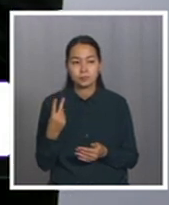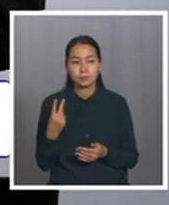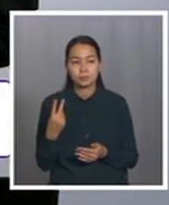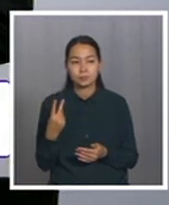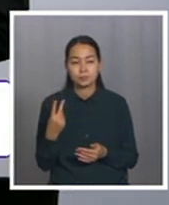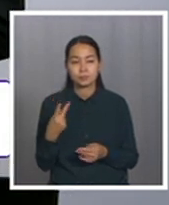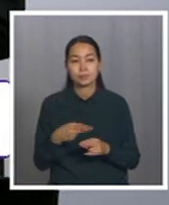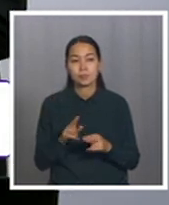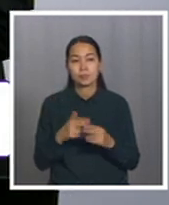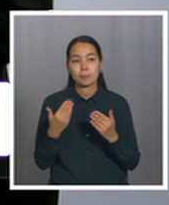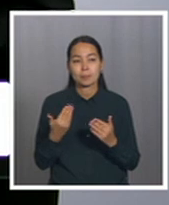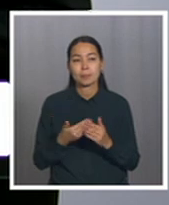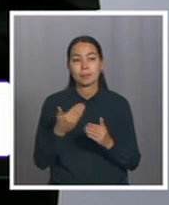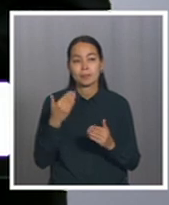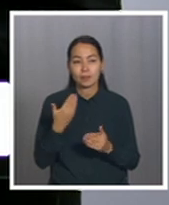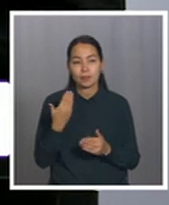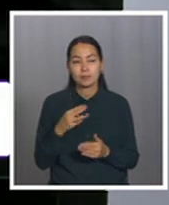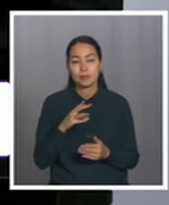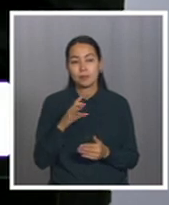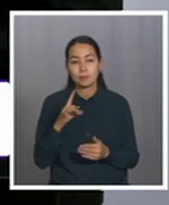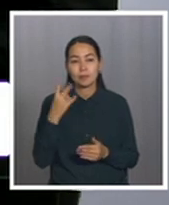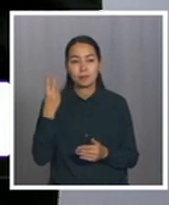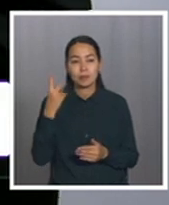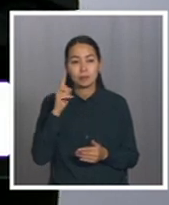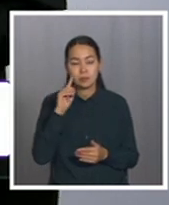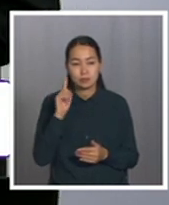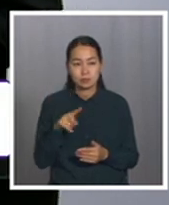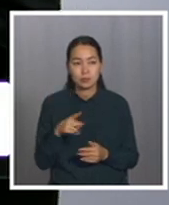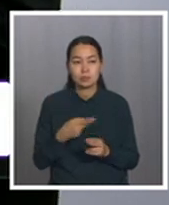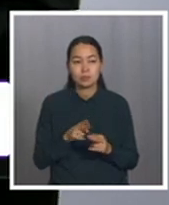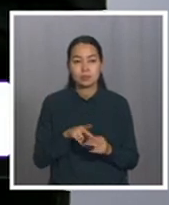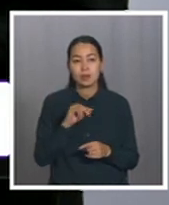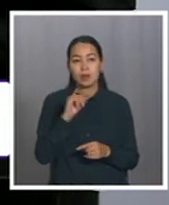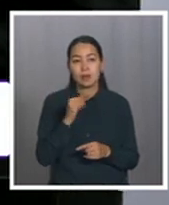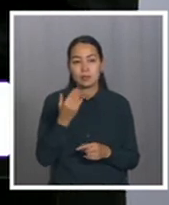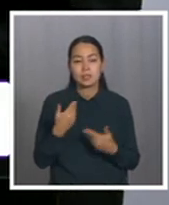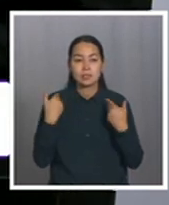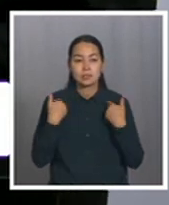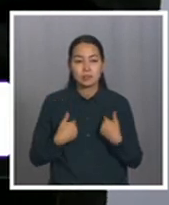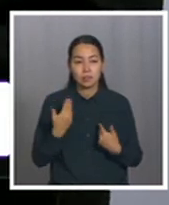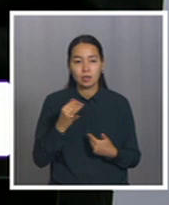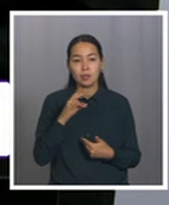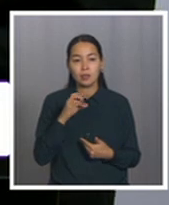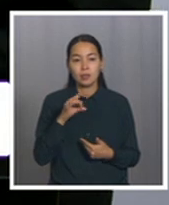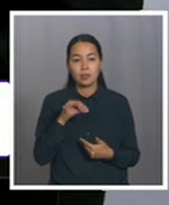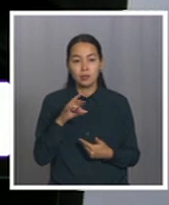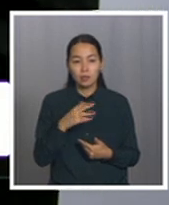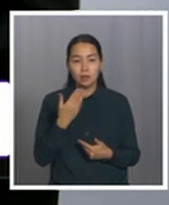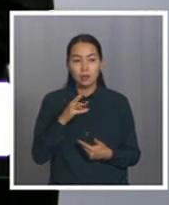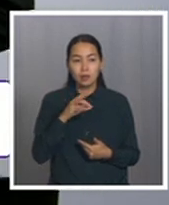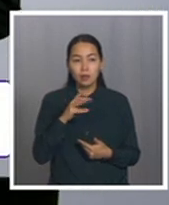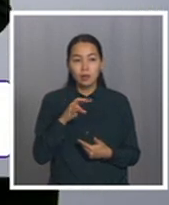Және біз I-дың MR квадратқа тең екендігін білеміз. Яғни I деп отырғанымыз дененің инерция моменті.